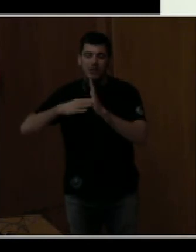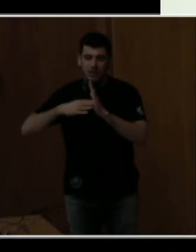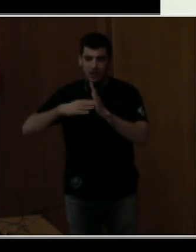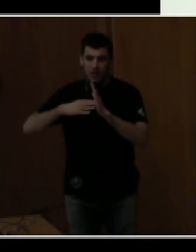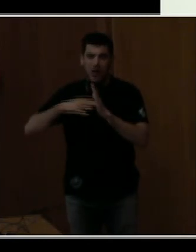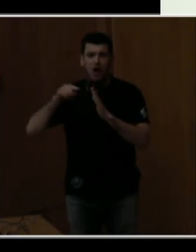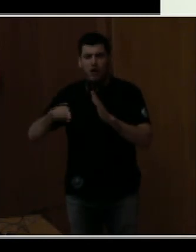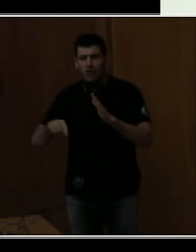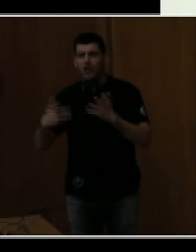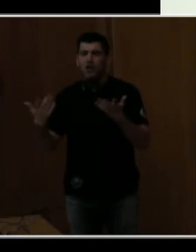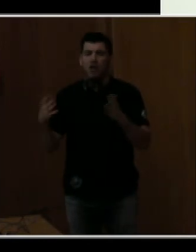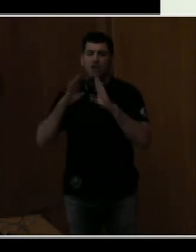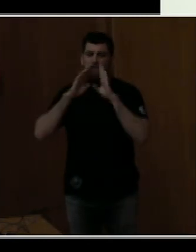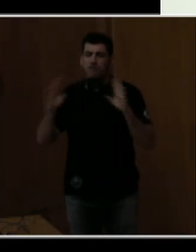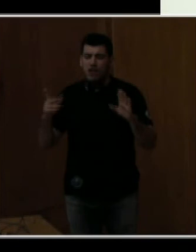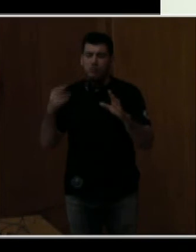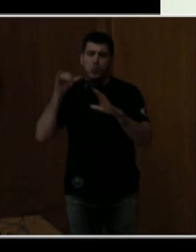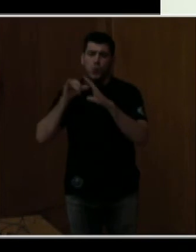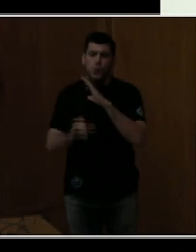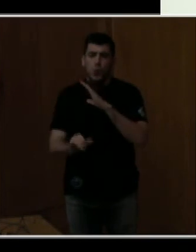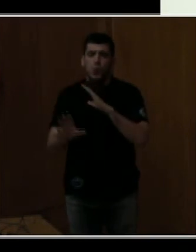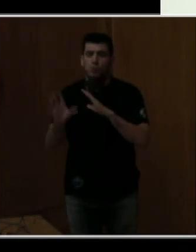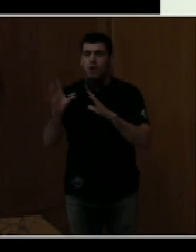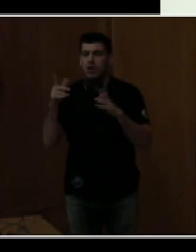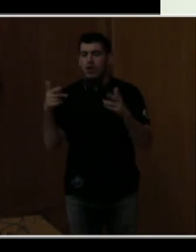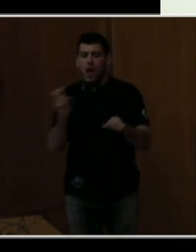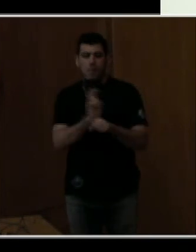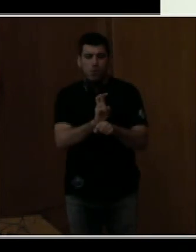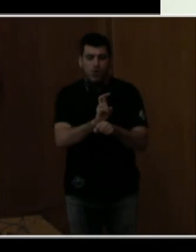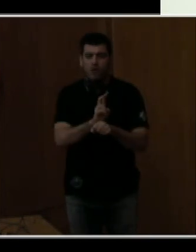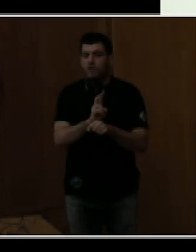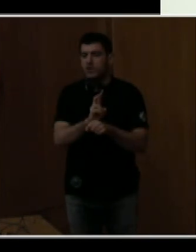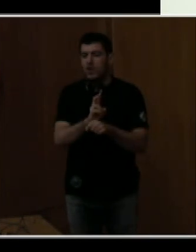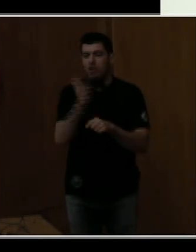εφαρμογές social media όπως Facebook, όπως YouTube, όπως αποθήκευση δεδομένων